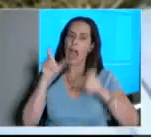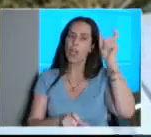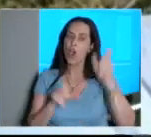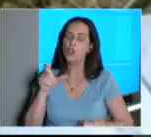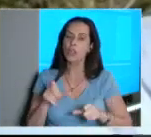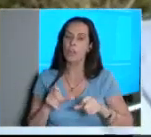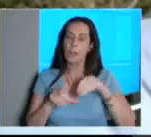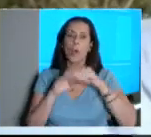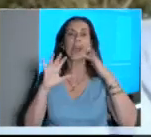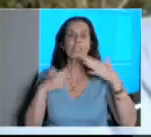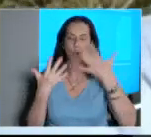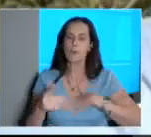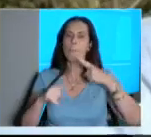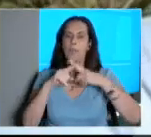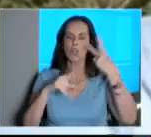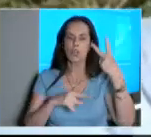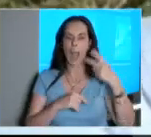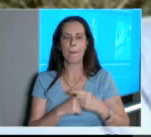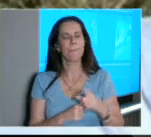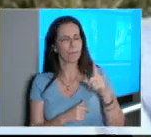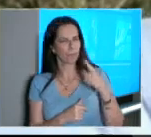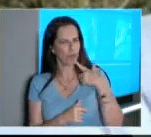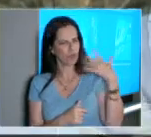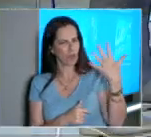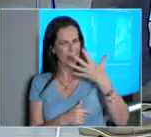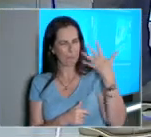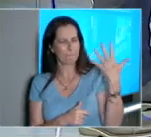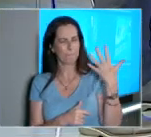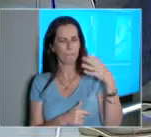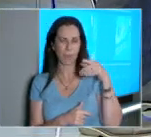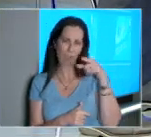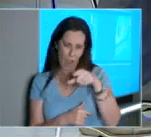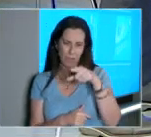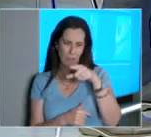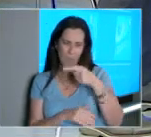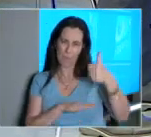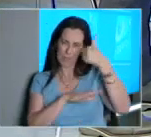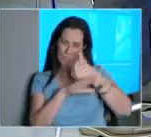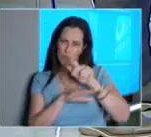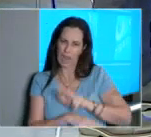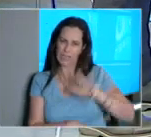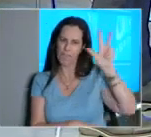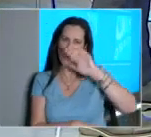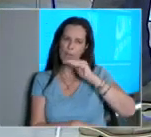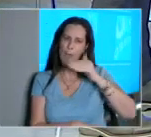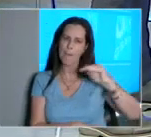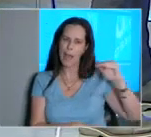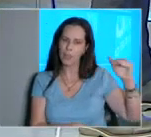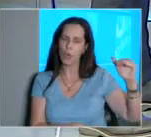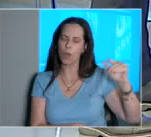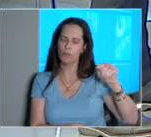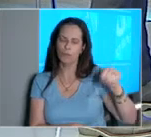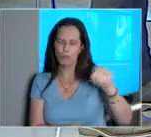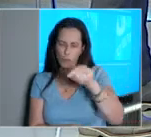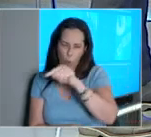עשור. תראה, חיים, אתה יודע, במשך שנים, אתם, המנהיגות של רמת הגולן, ראשי